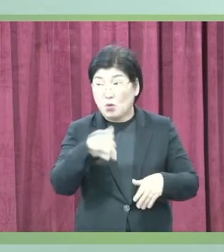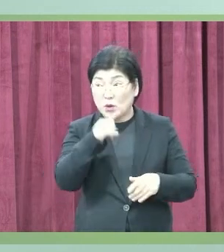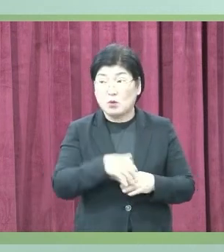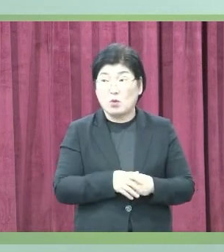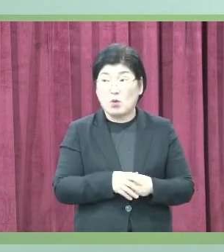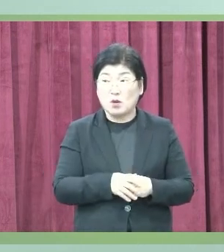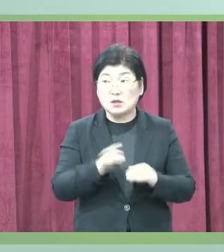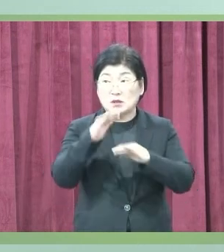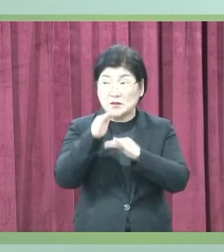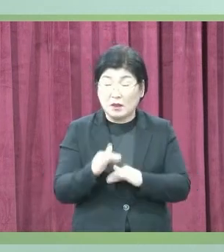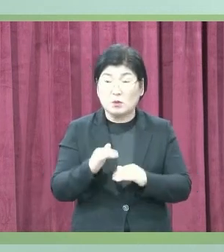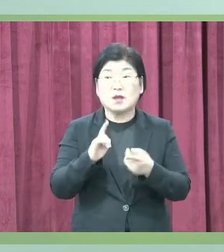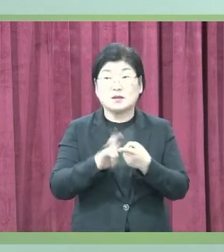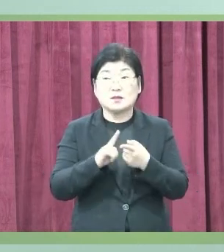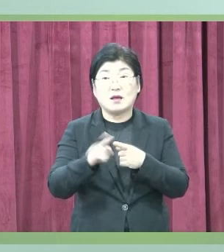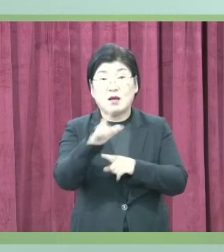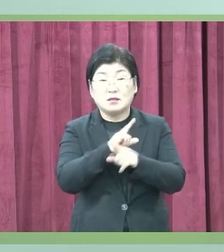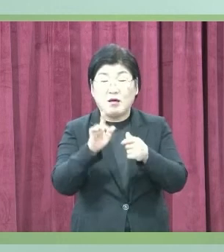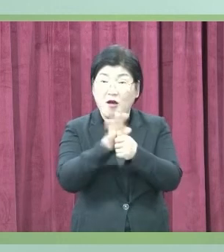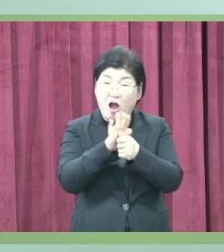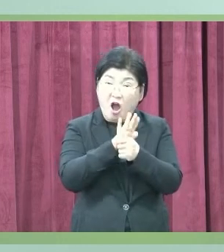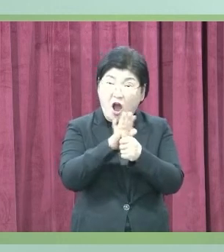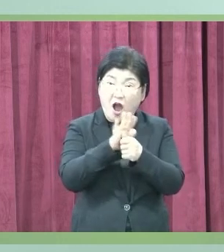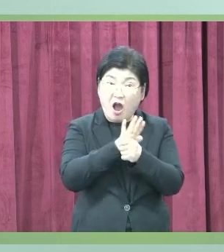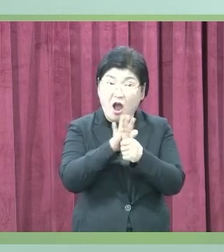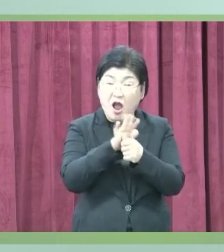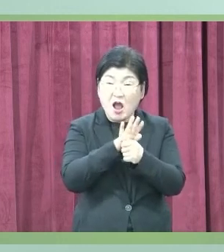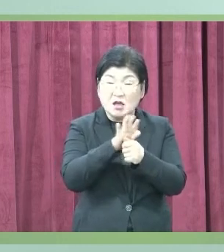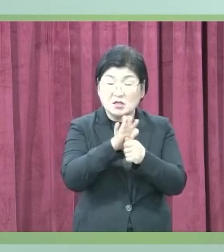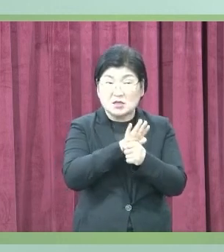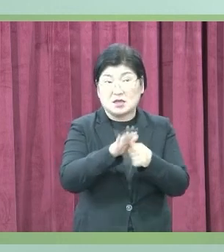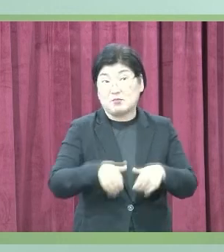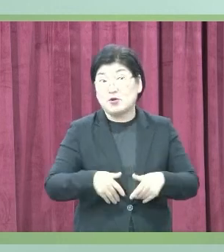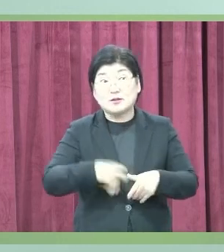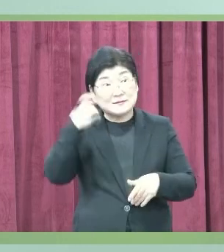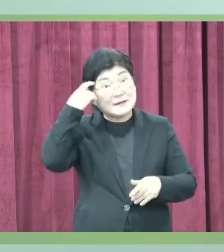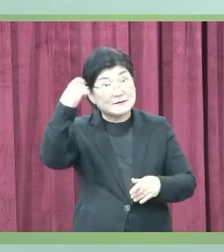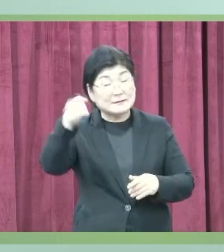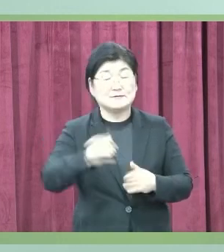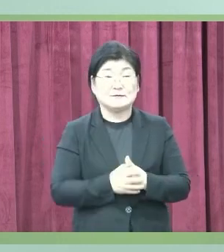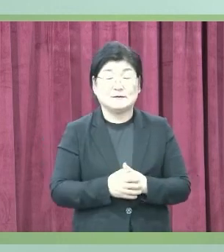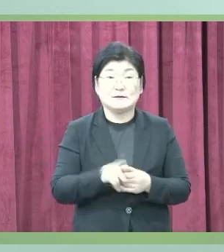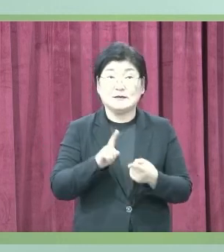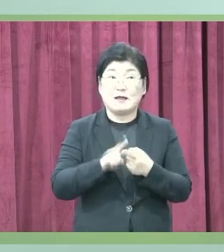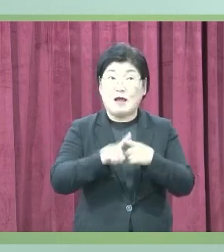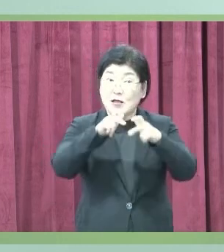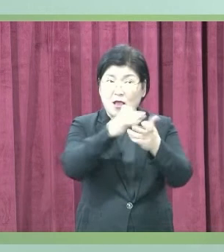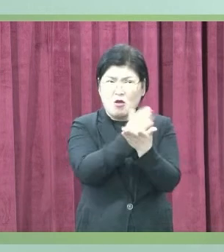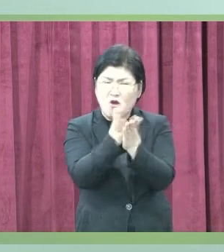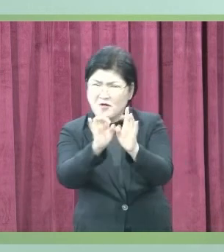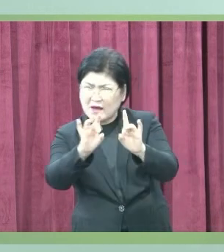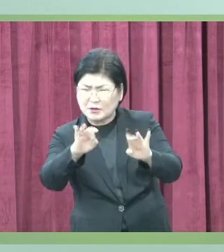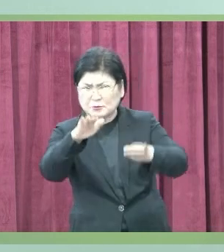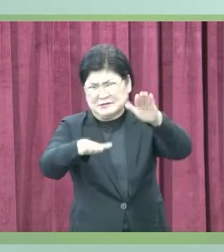어떤 내용이 있는지 조금 더 친절하게 장애인분들한테 제공하는 것이 필요할 거고요. 이런 부분은 유형별로 좀